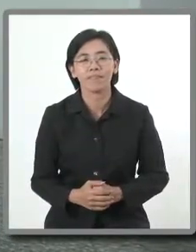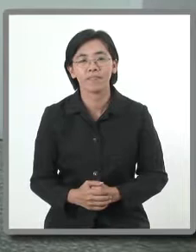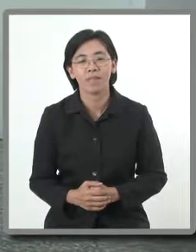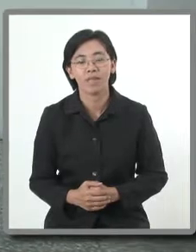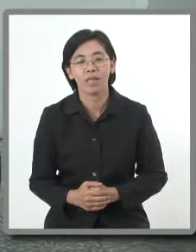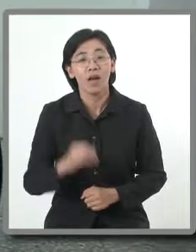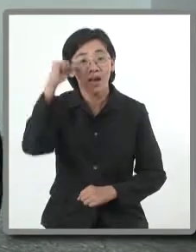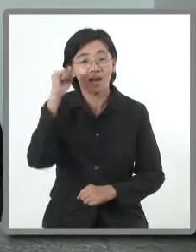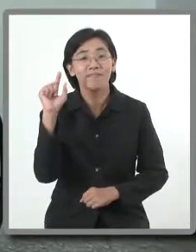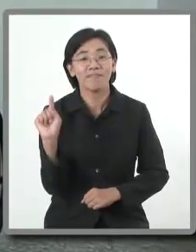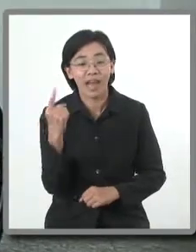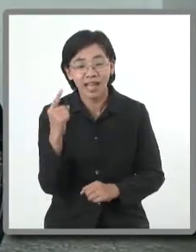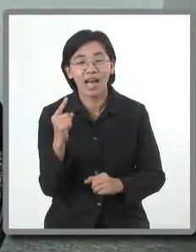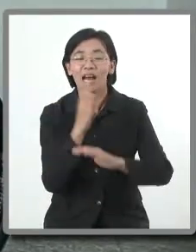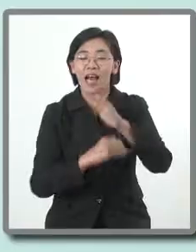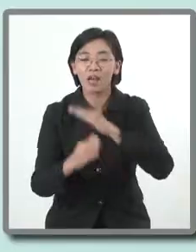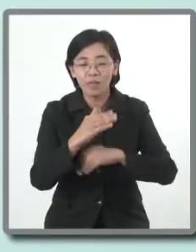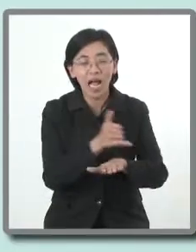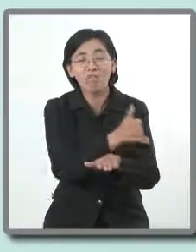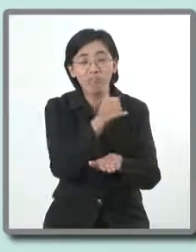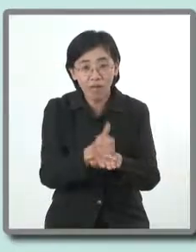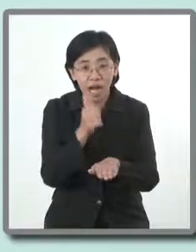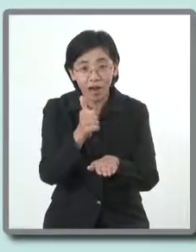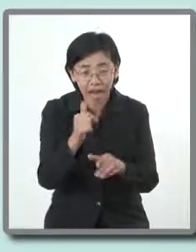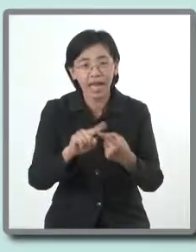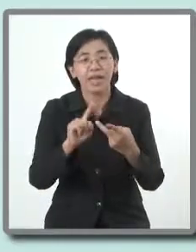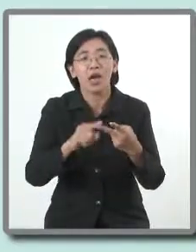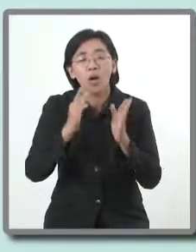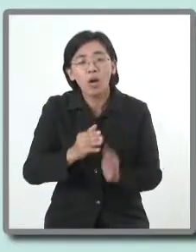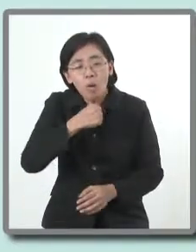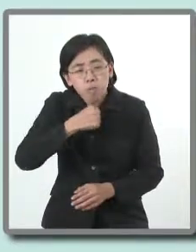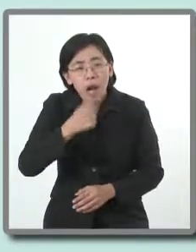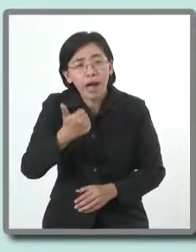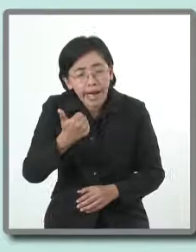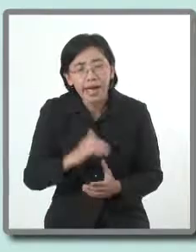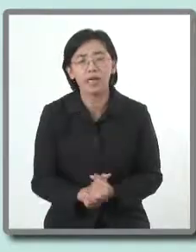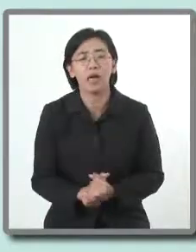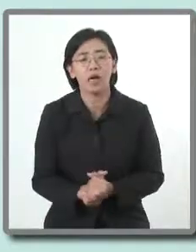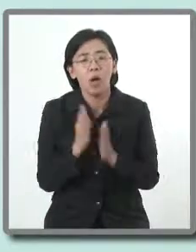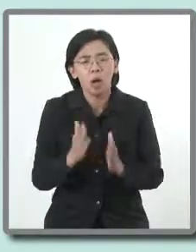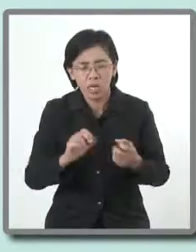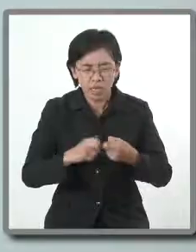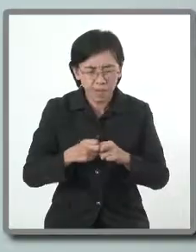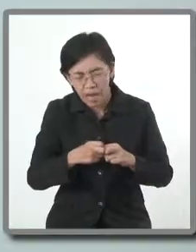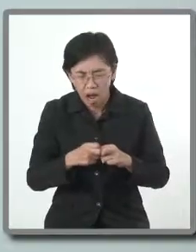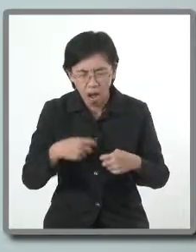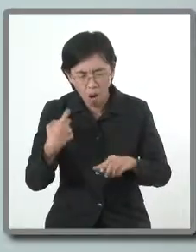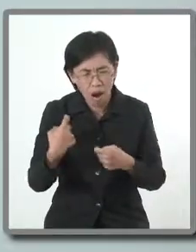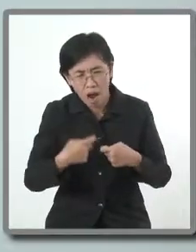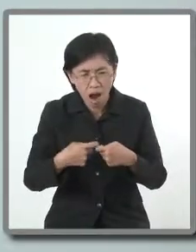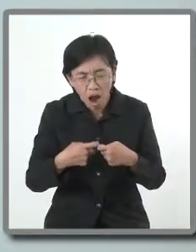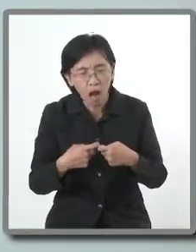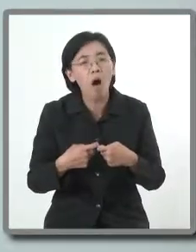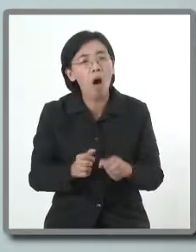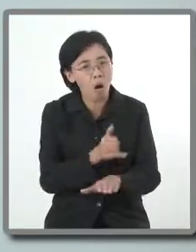หม่เนี่ยนอกจากคนพิการจะสามารถเข้าถึงได้แล้วผู้สูงอายุเพราะฉะนั้นผู้สูงอายุหรือคนที่มีความยากลำบากเขาน่าจะเข้าถึงได ้ครับเพราะ